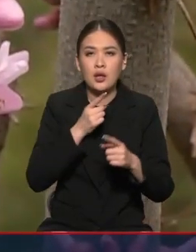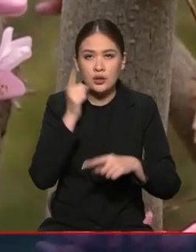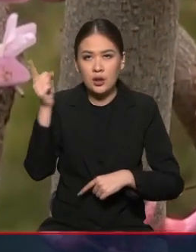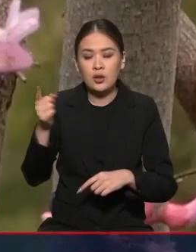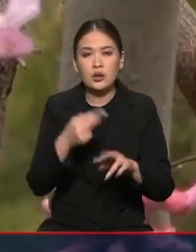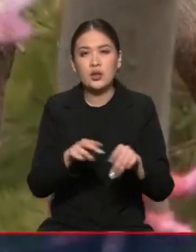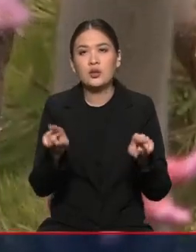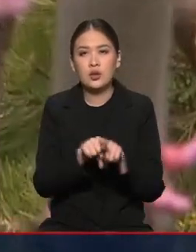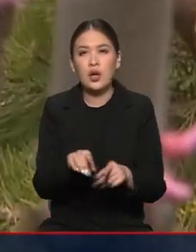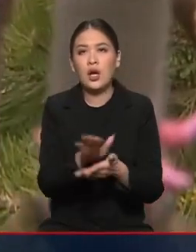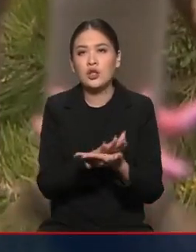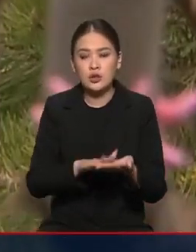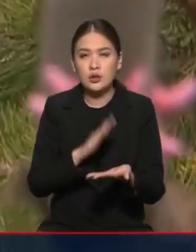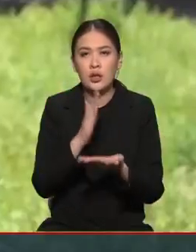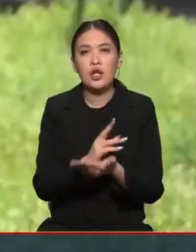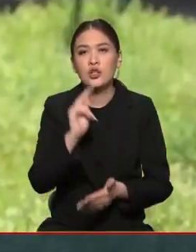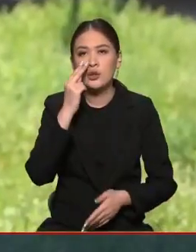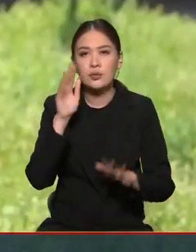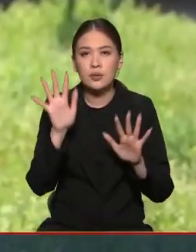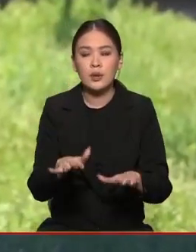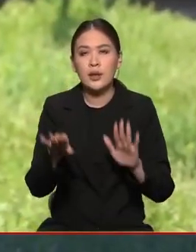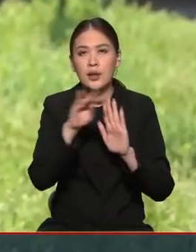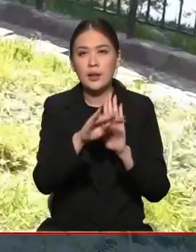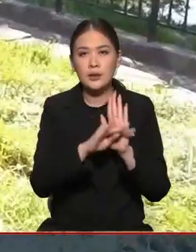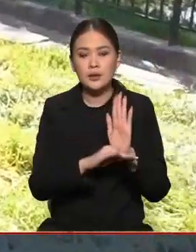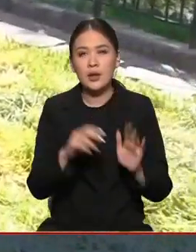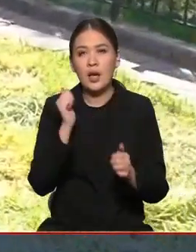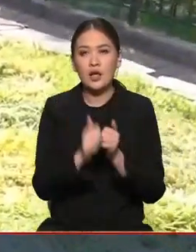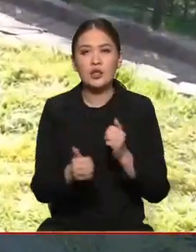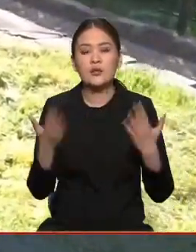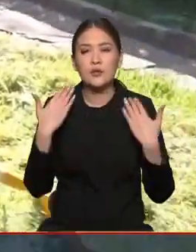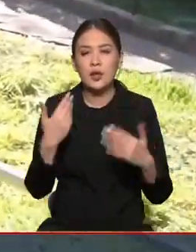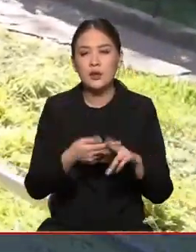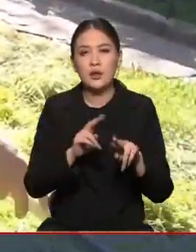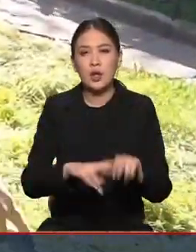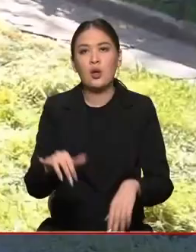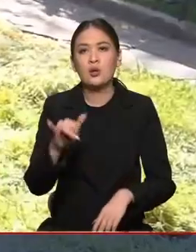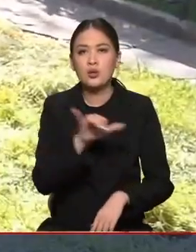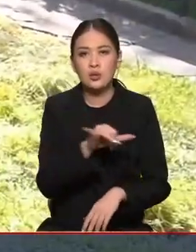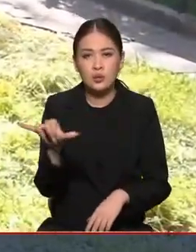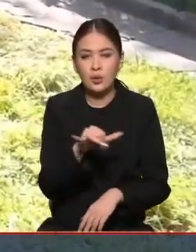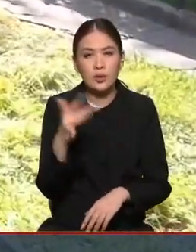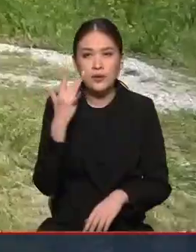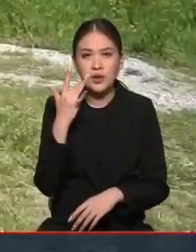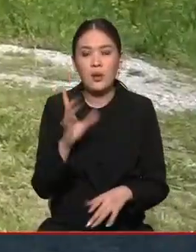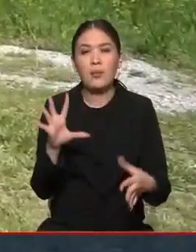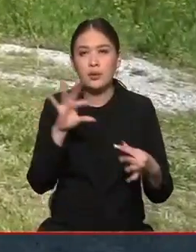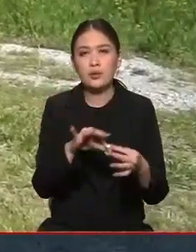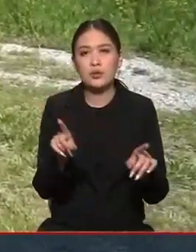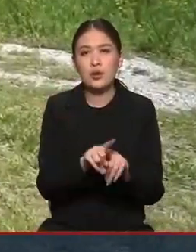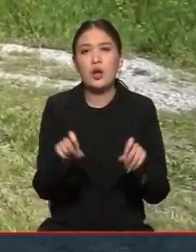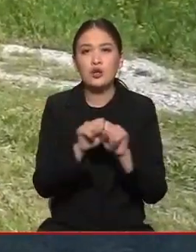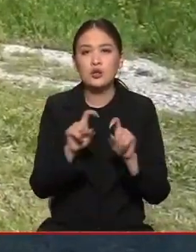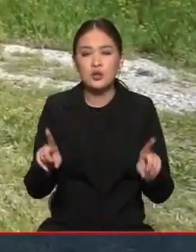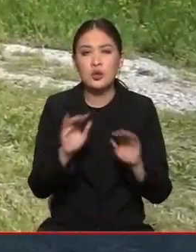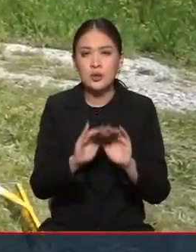тоже проводят очистку. В Шымкенте уже стало традицией. Каждые выходные все выходят на массовые субботники. Подключаются и школьники.